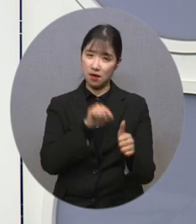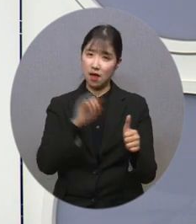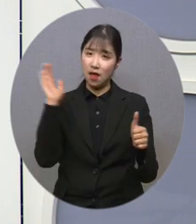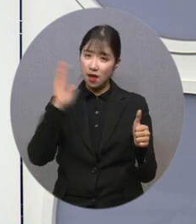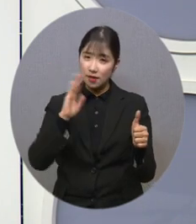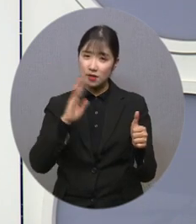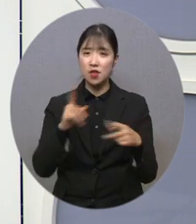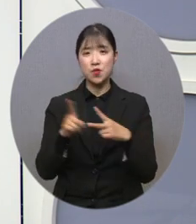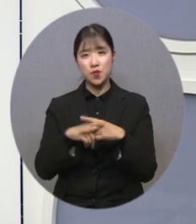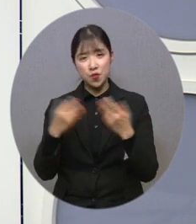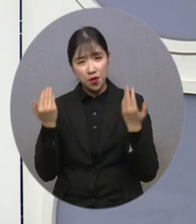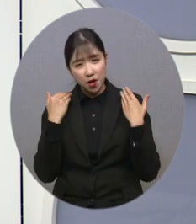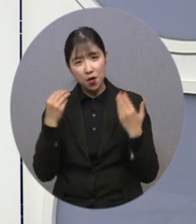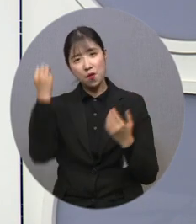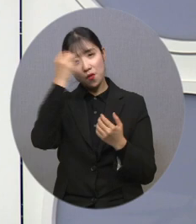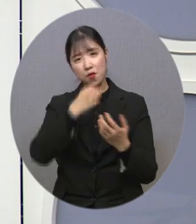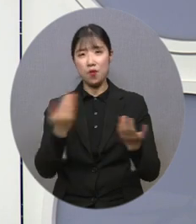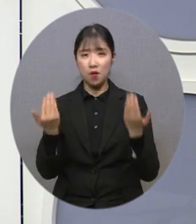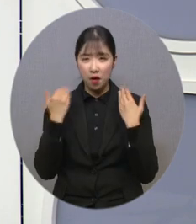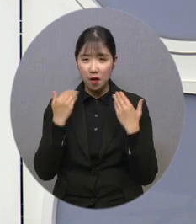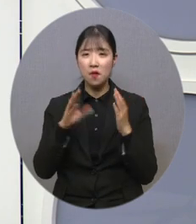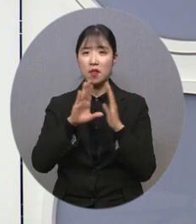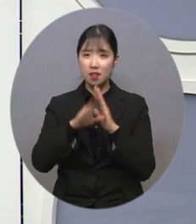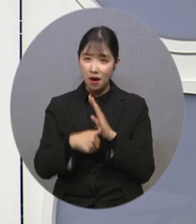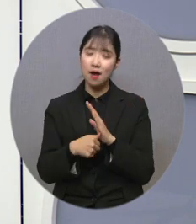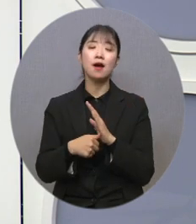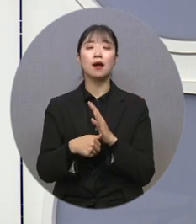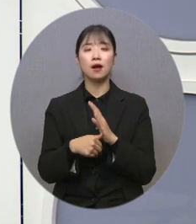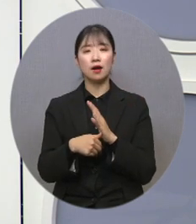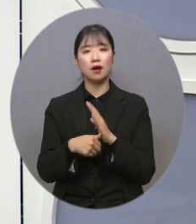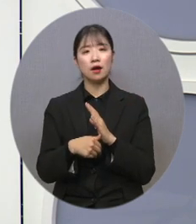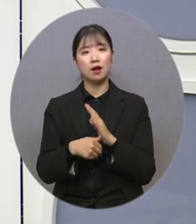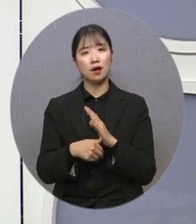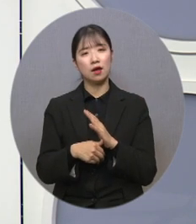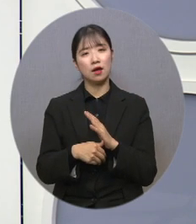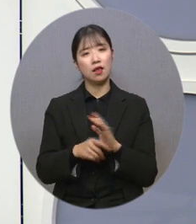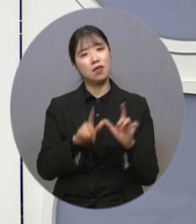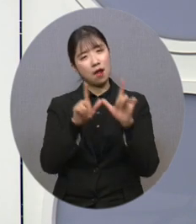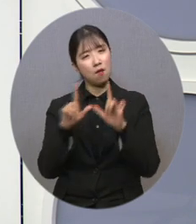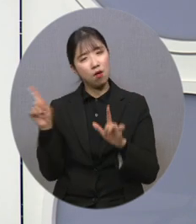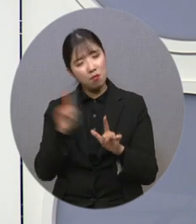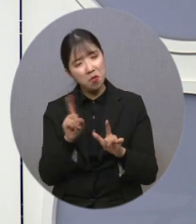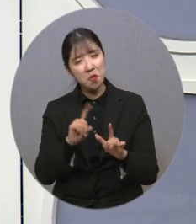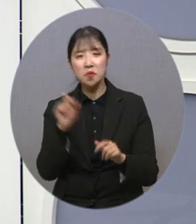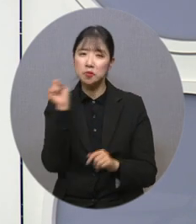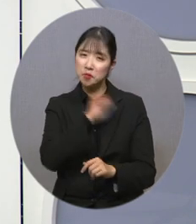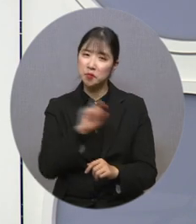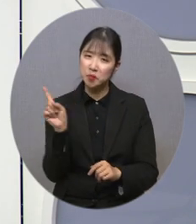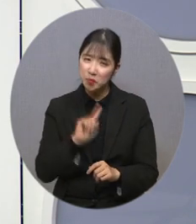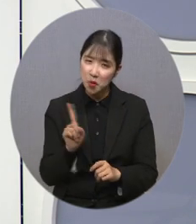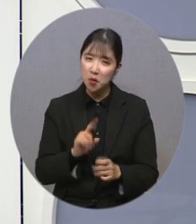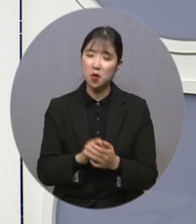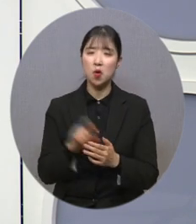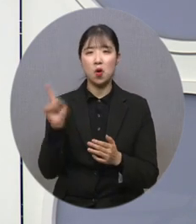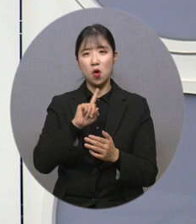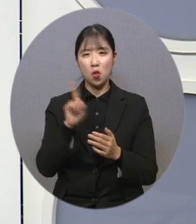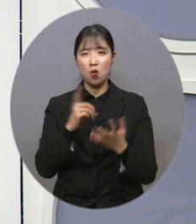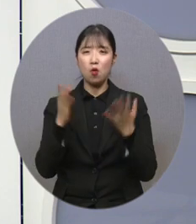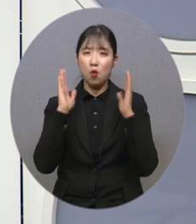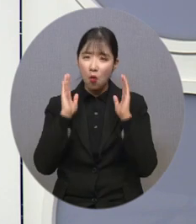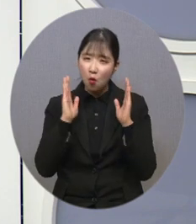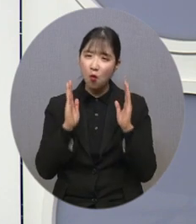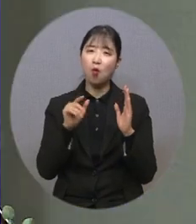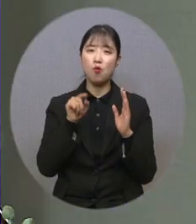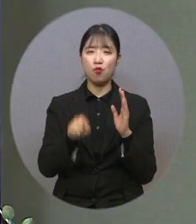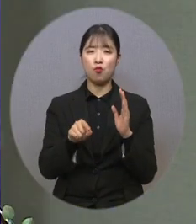학생이 초등학교 다닐 때, 고등학교 다닐 때 어떤 생활을 했고 어떤 취미가 있고 어떤